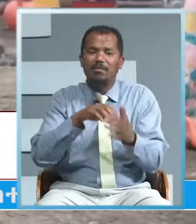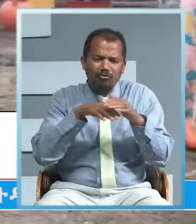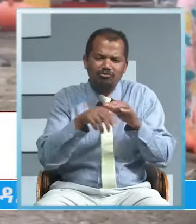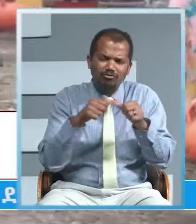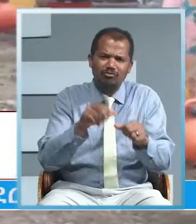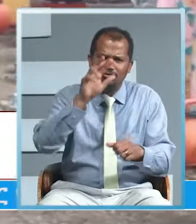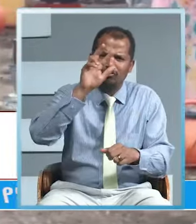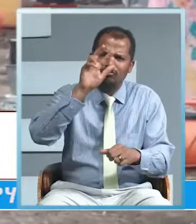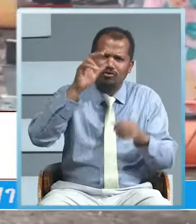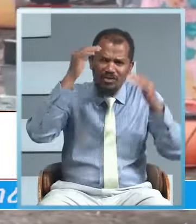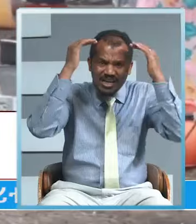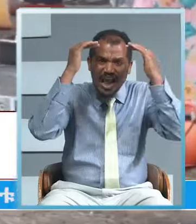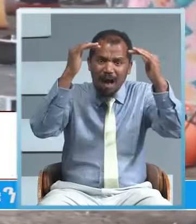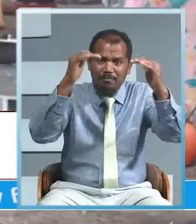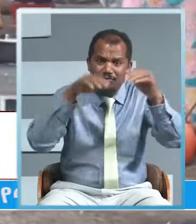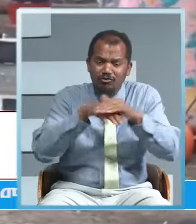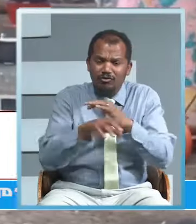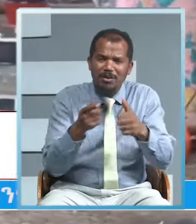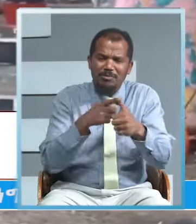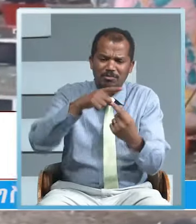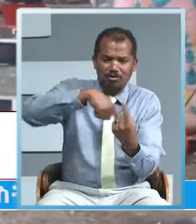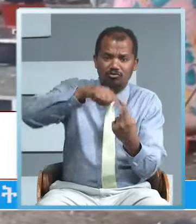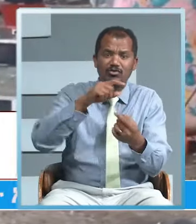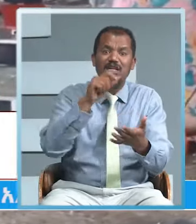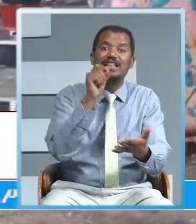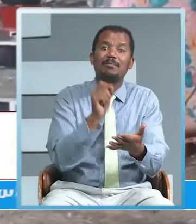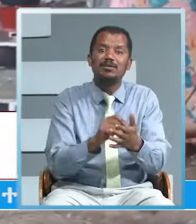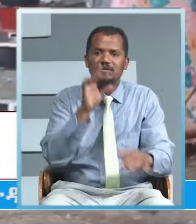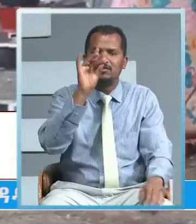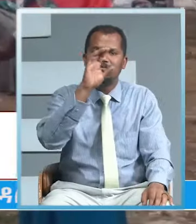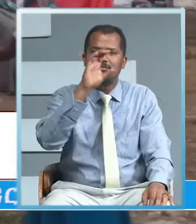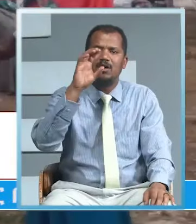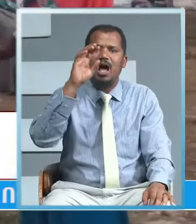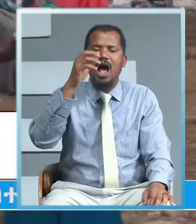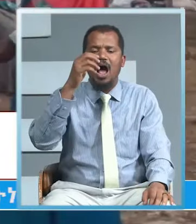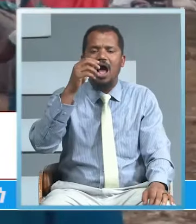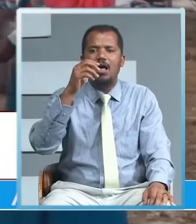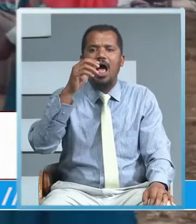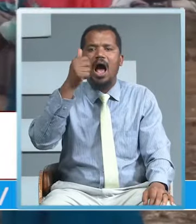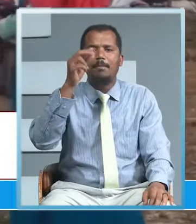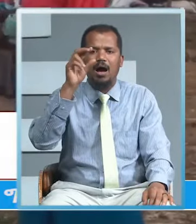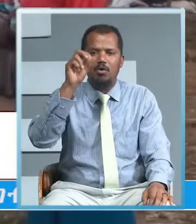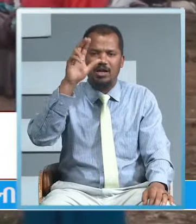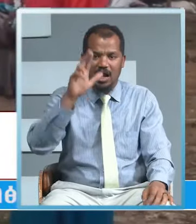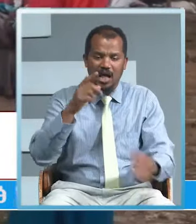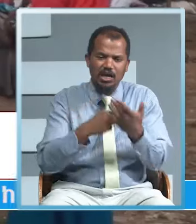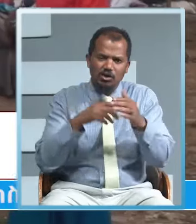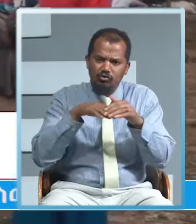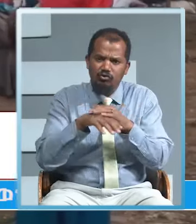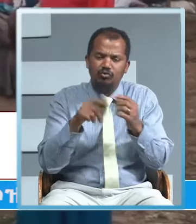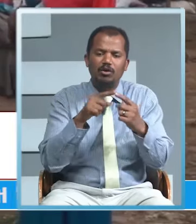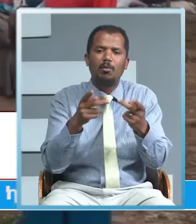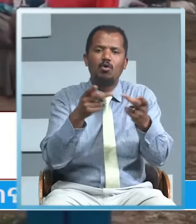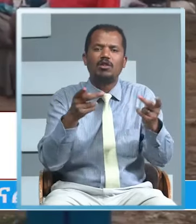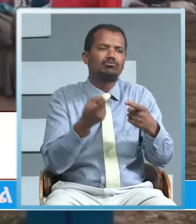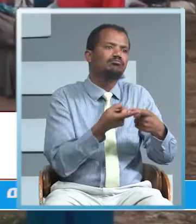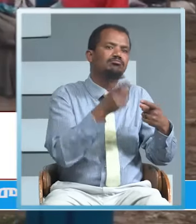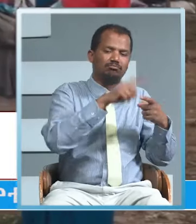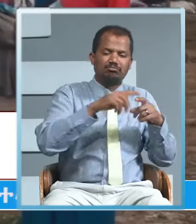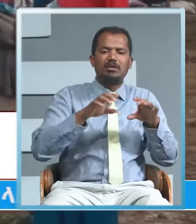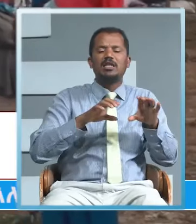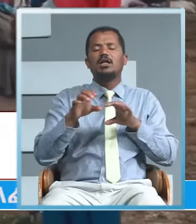የቆዩት ከሶስት ካምፖች ውስጥ በመጀመሪያው ዙር እንዲመለሱ የተመዘገቡት 800 አባወራዎች ሲሆኑ ከእነዚህ ውስጥ አብዛኞቹ ወደ ቀያቸው